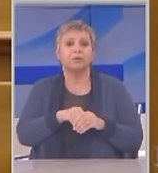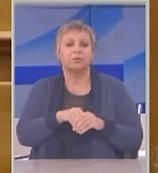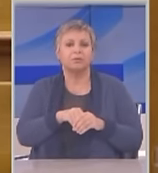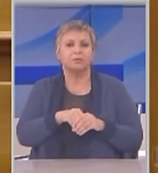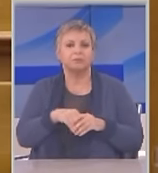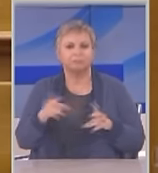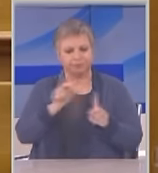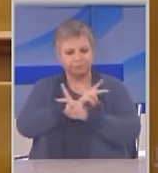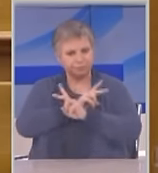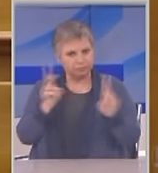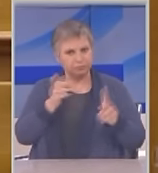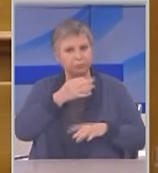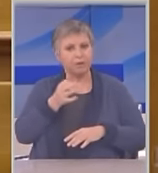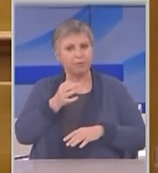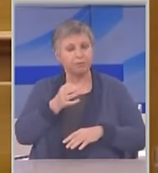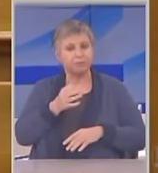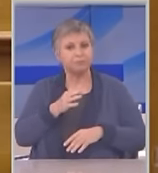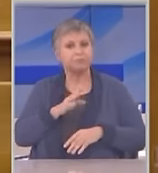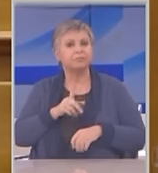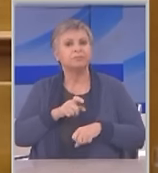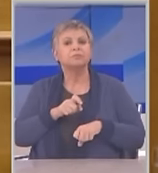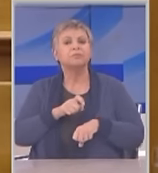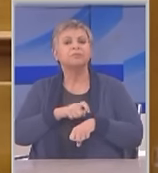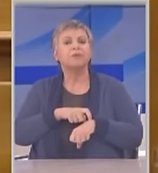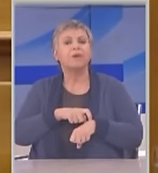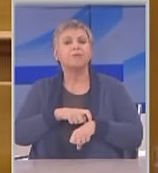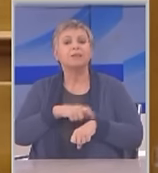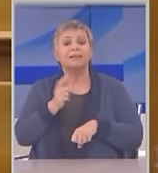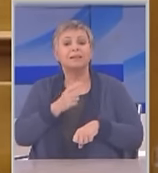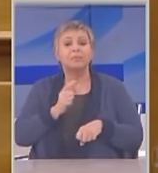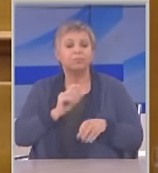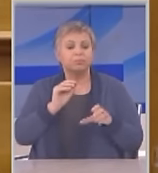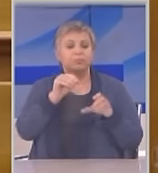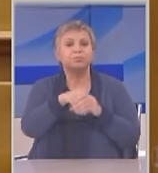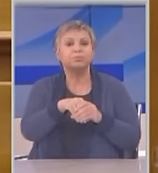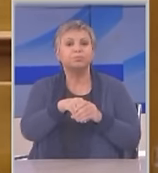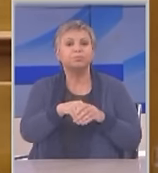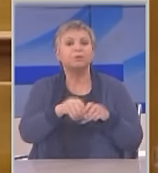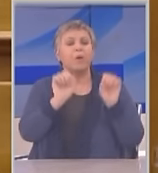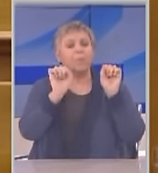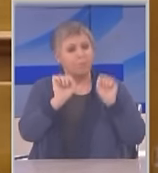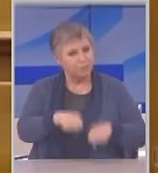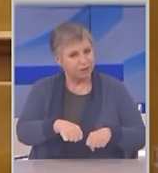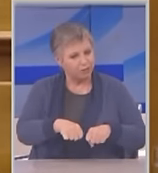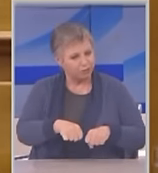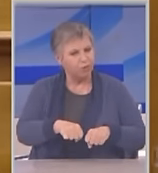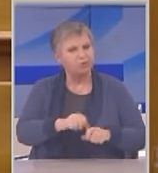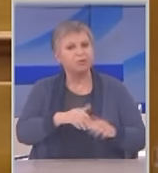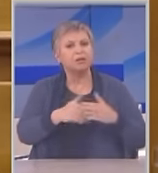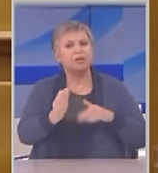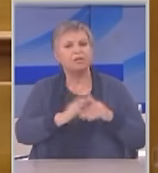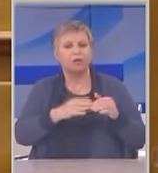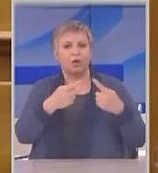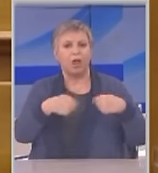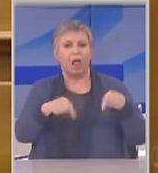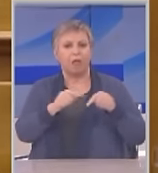Η σημερινή σας ψήφος υπέρ της Εξεταστικής Επιτροπής, καλοδεχούμενη μεν, δεν σας ξεπλένει